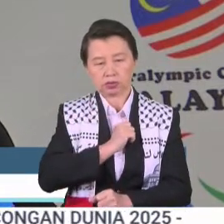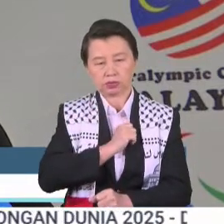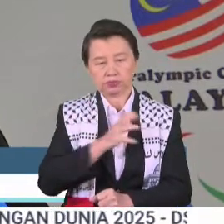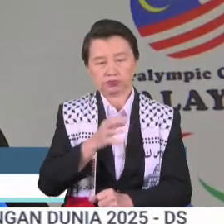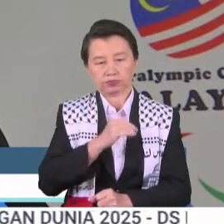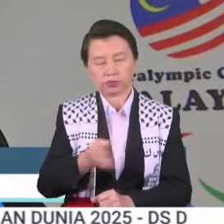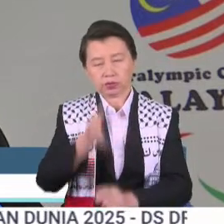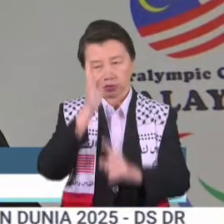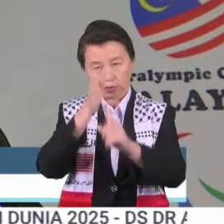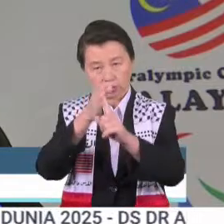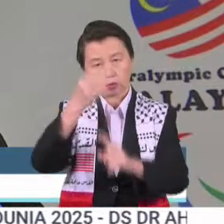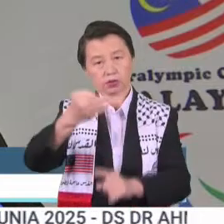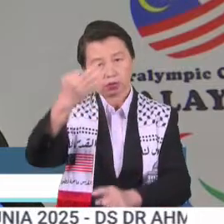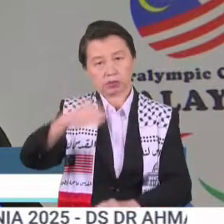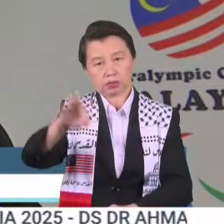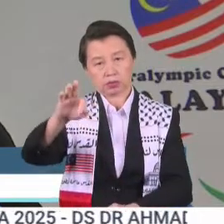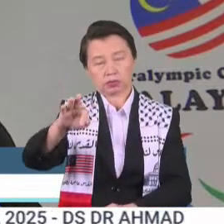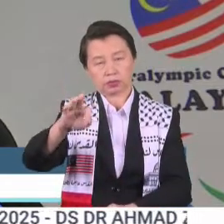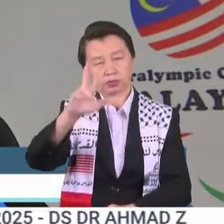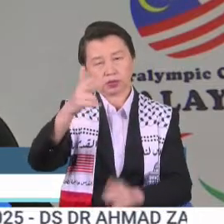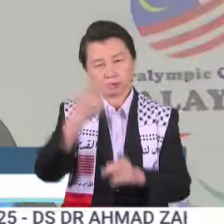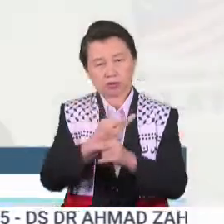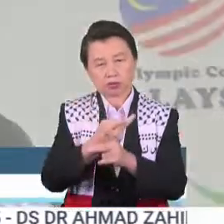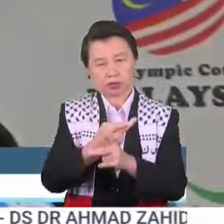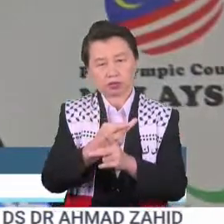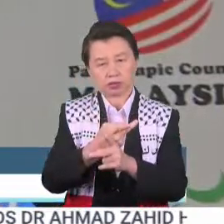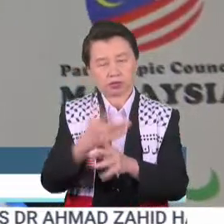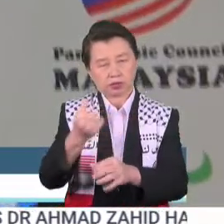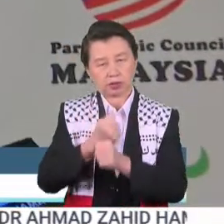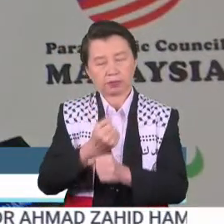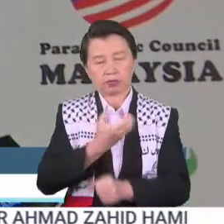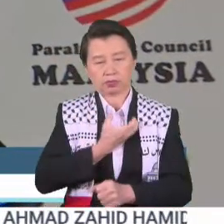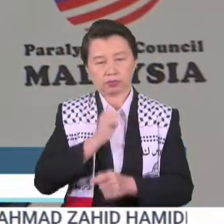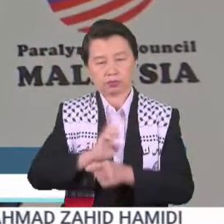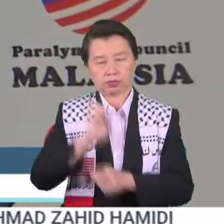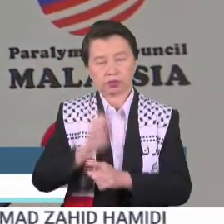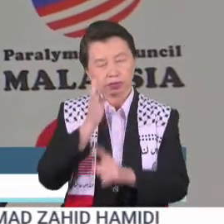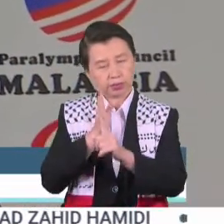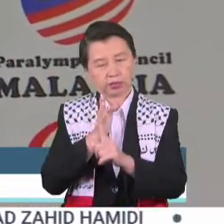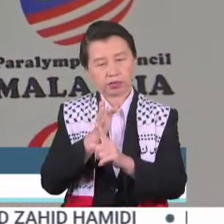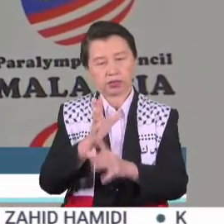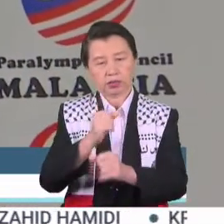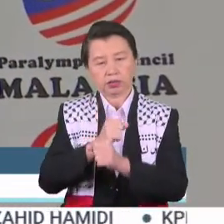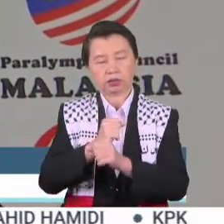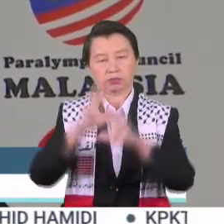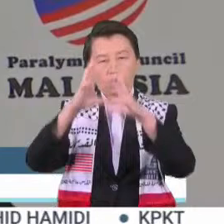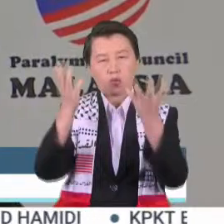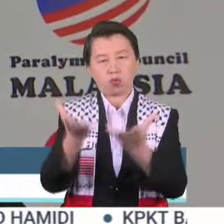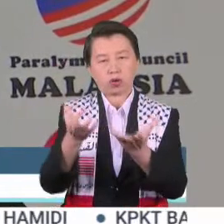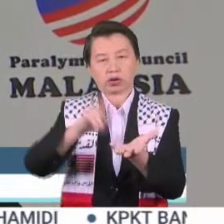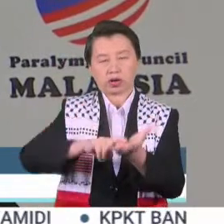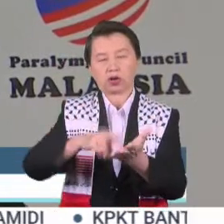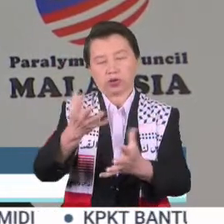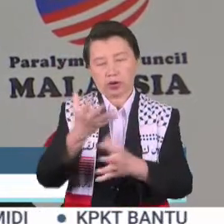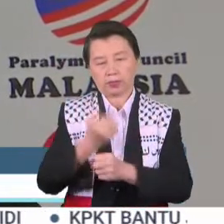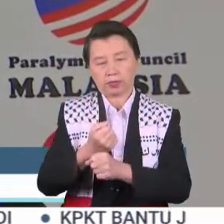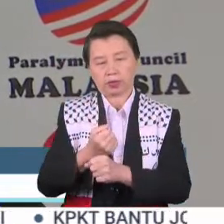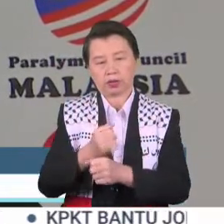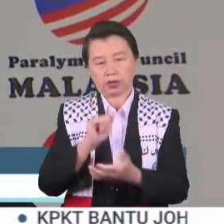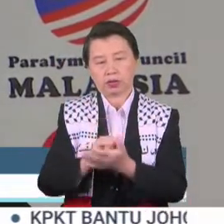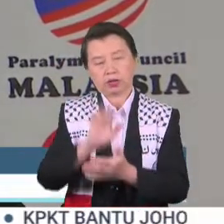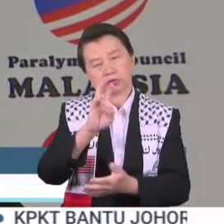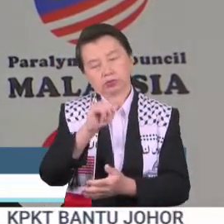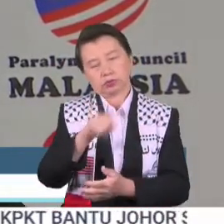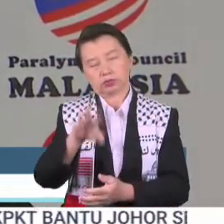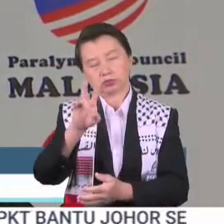dan target Paris pun 3 kali juga saya target hat-trick. Jadi mungkin sebenarnya nak break world record lah dalam 7